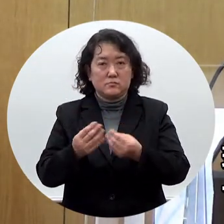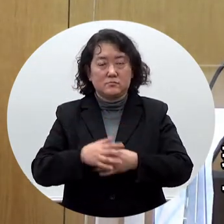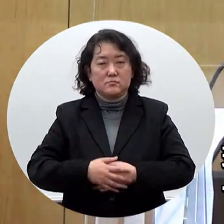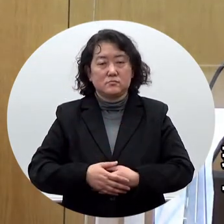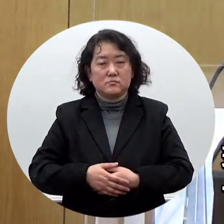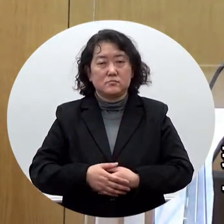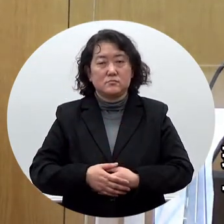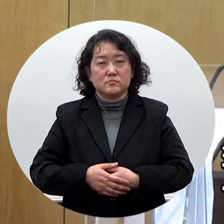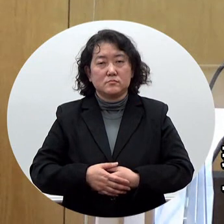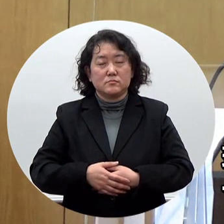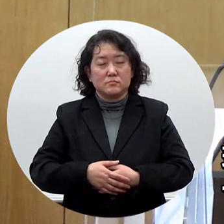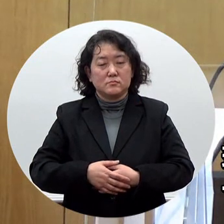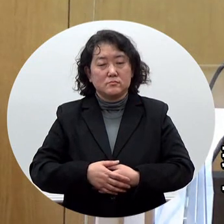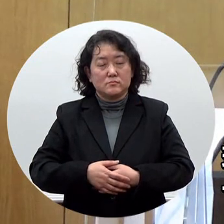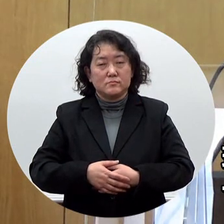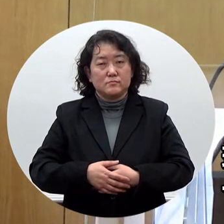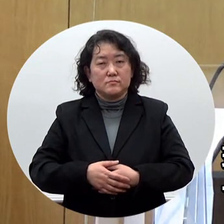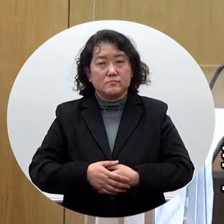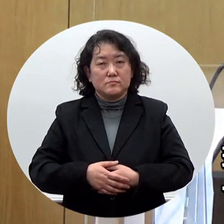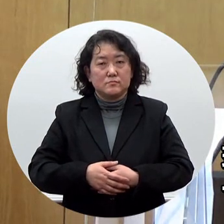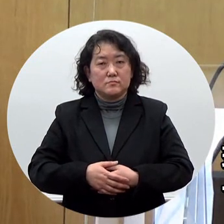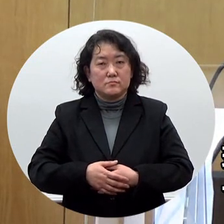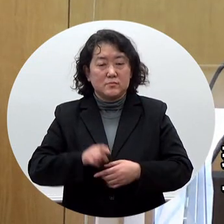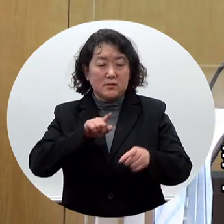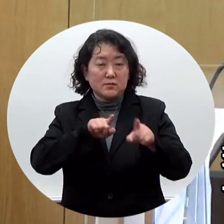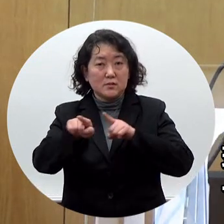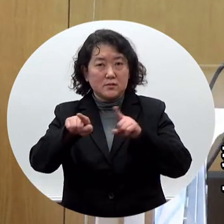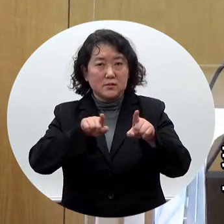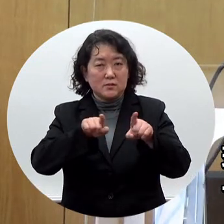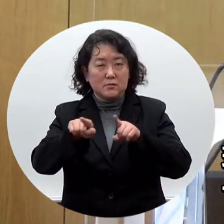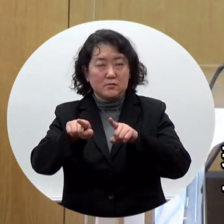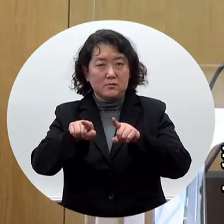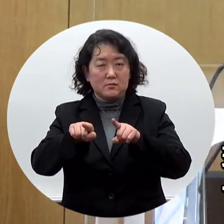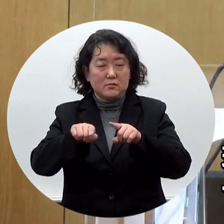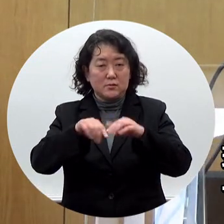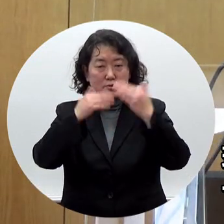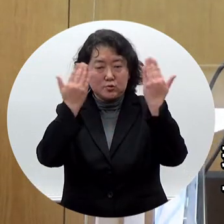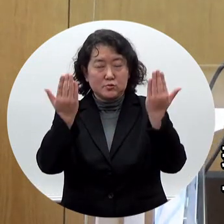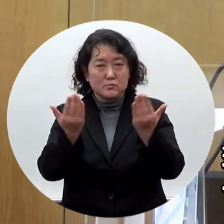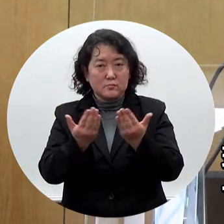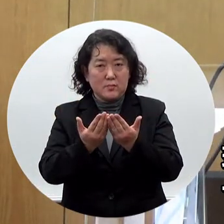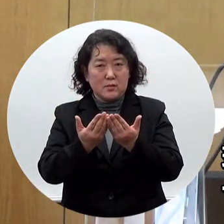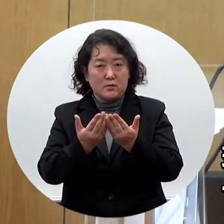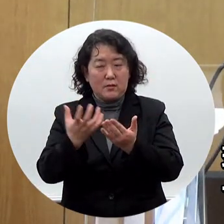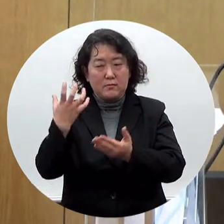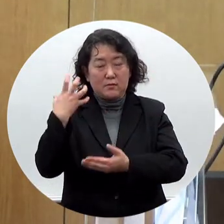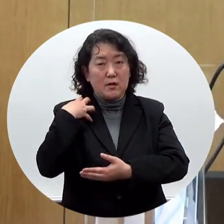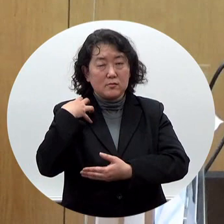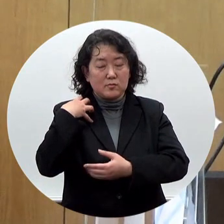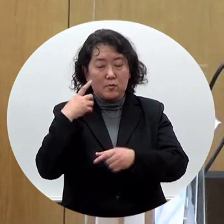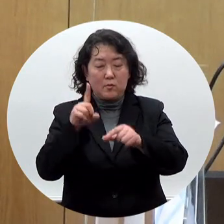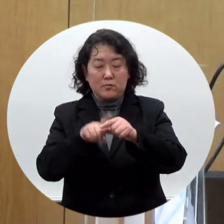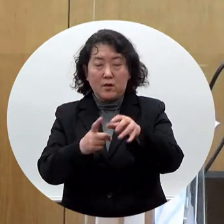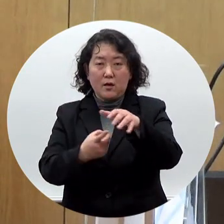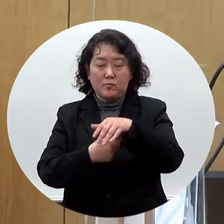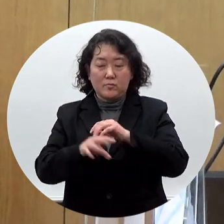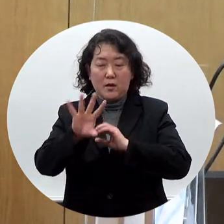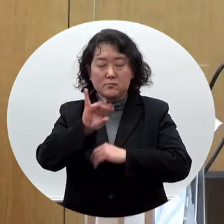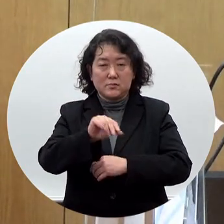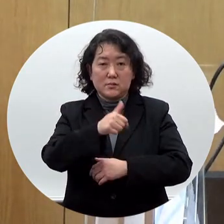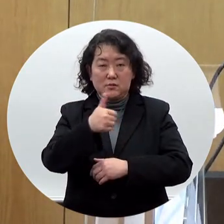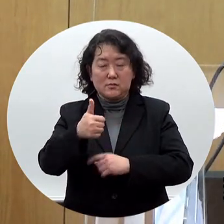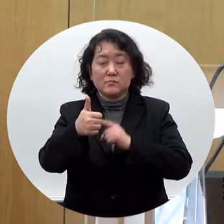現場でそして指示命令系統を一手に司っていただいております中村知事におかれまし